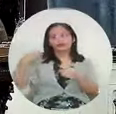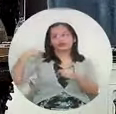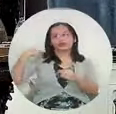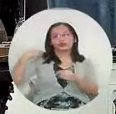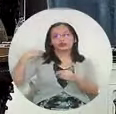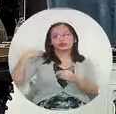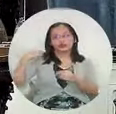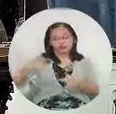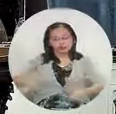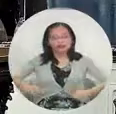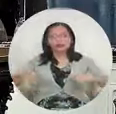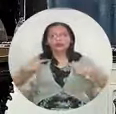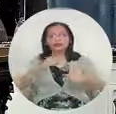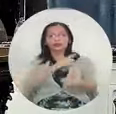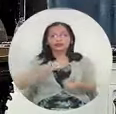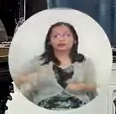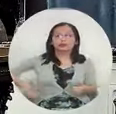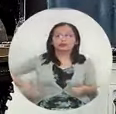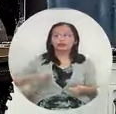the hand of the Lord.